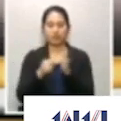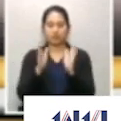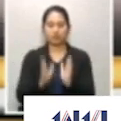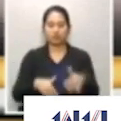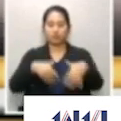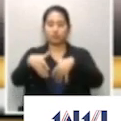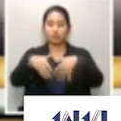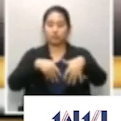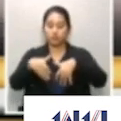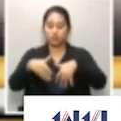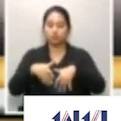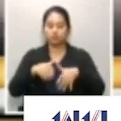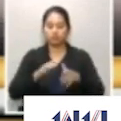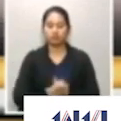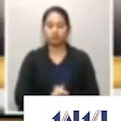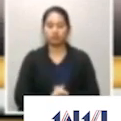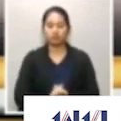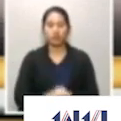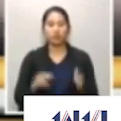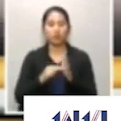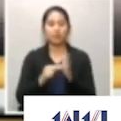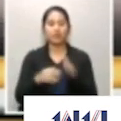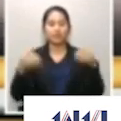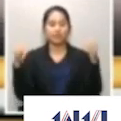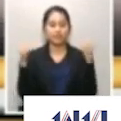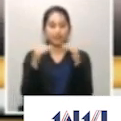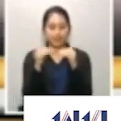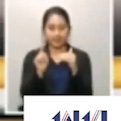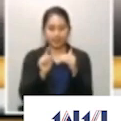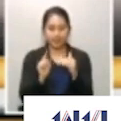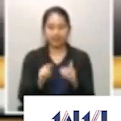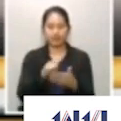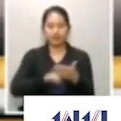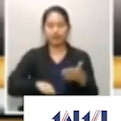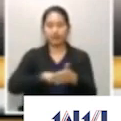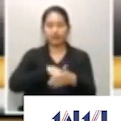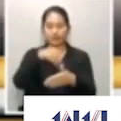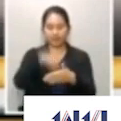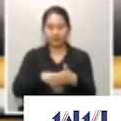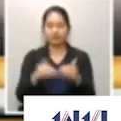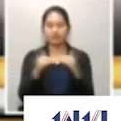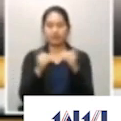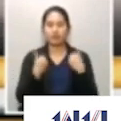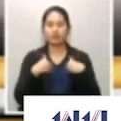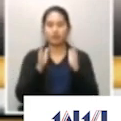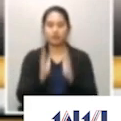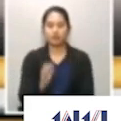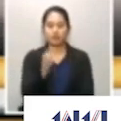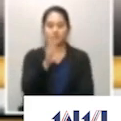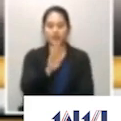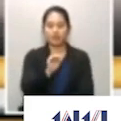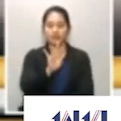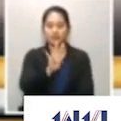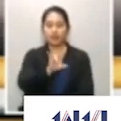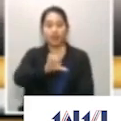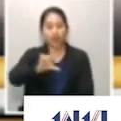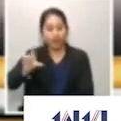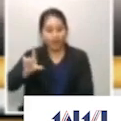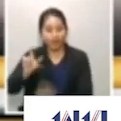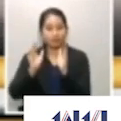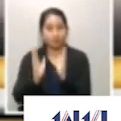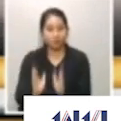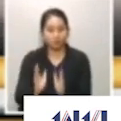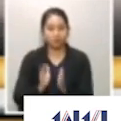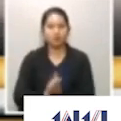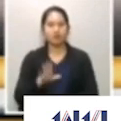ประเทศซึ่งมีสิทธิ์เลือกตั้ง47ล้านคนค่ะท่านประธานคะดิฉันต้องการรัฐ